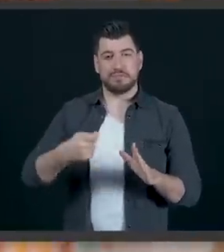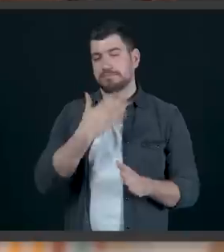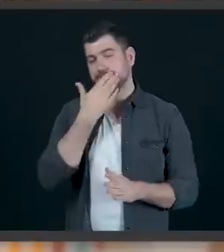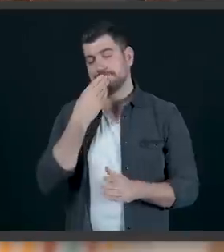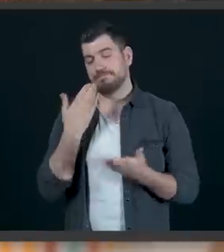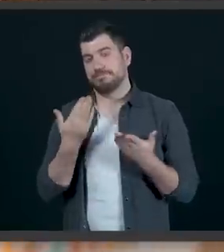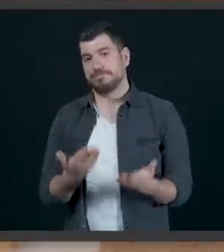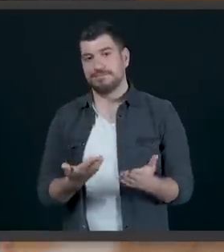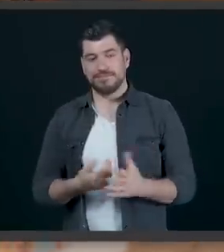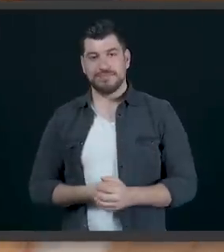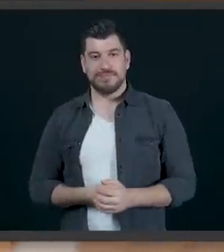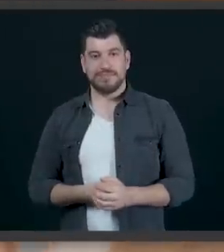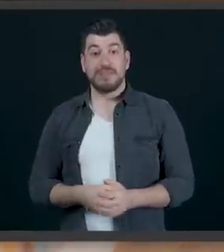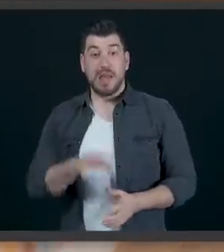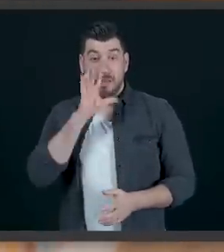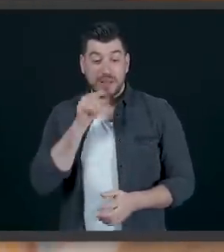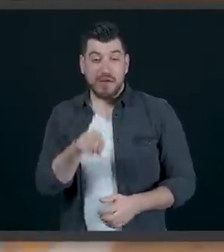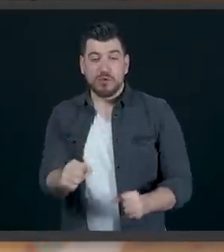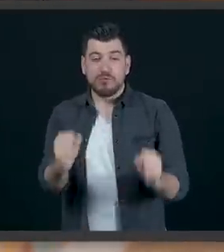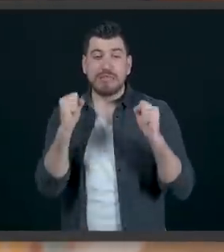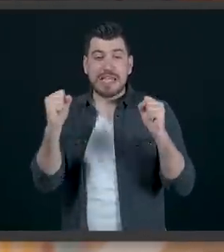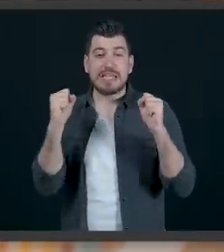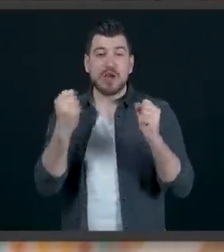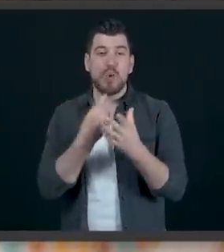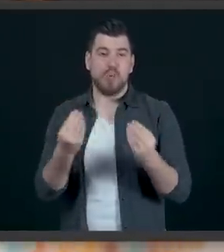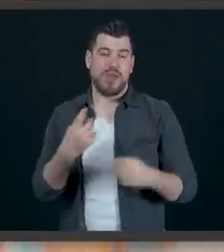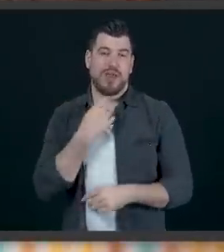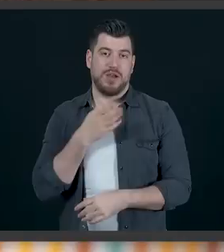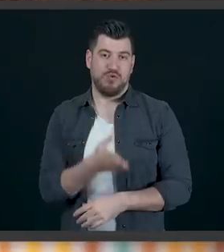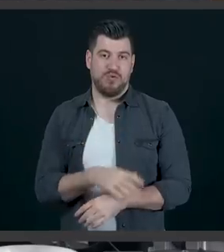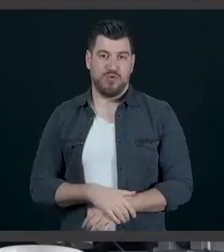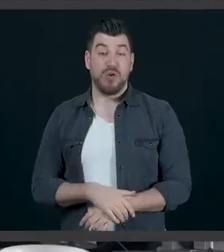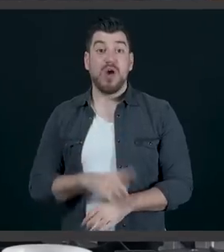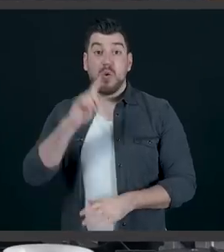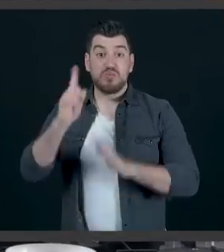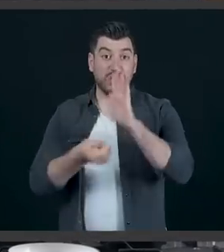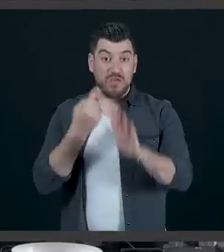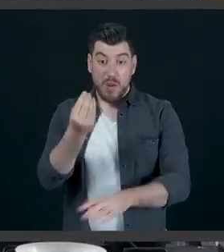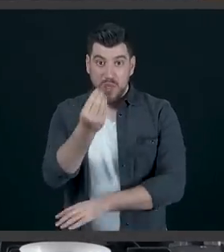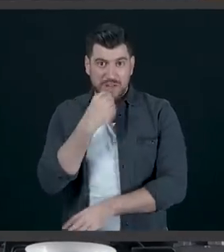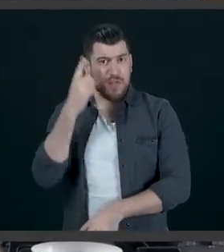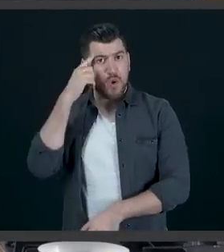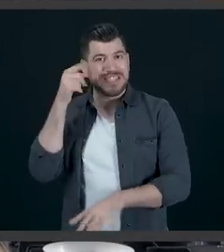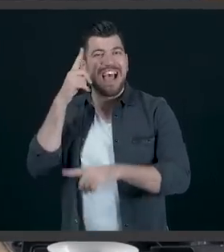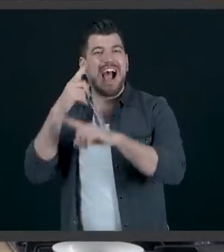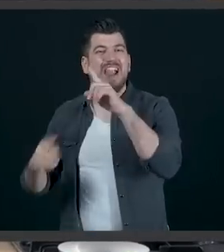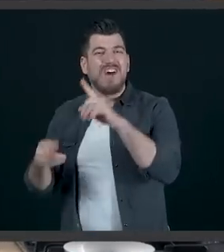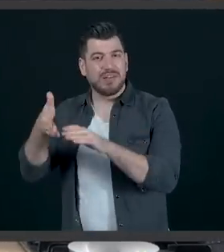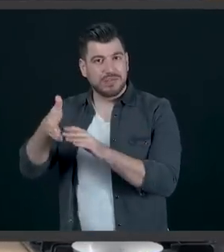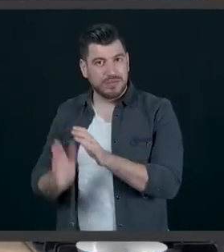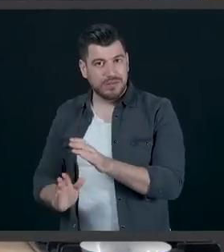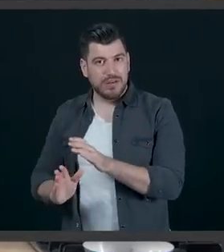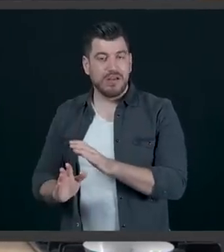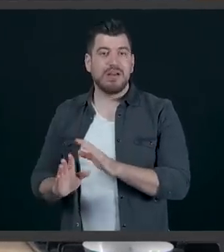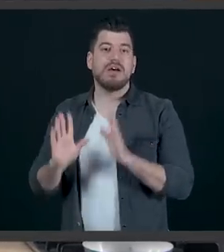πράγμα. Κοιτάξτε εδώ τι θρεπτικό γλυκό έχουμε ετοιμάσει. Την πρώτη φορά που θα δοκιμάσετε θα νομίζετε πραγματικά ότι τρώτε χαλβά. Βέβαια